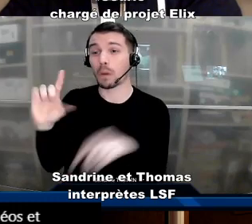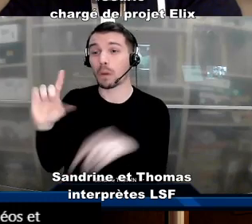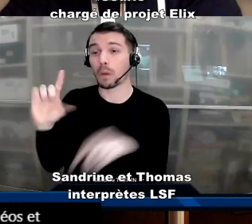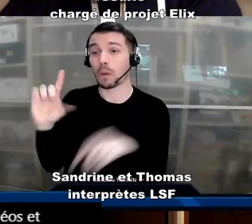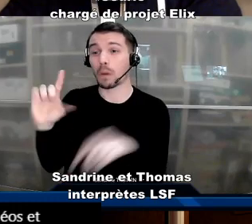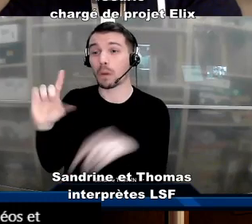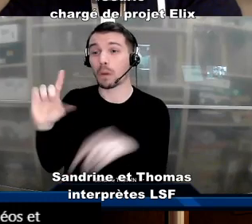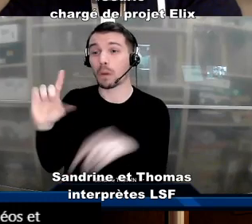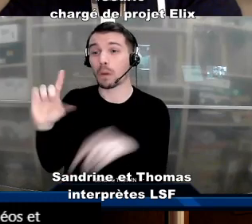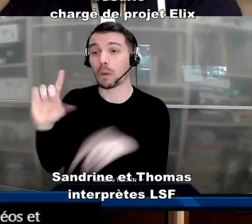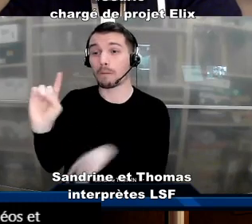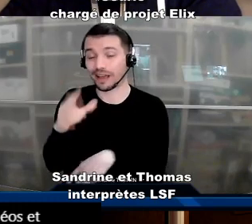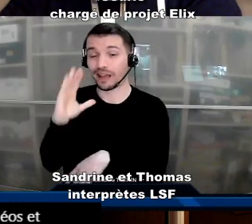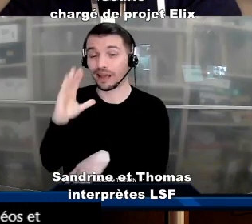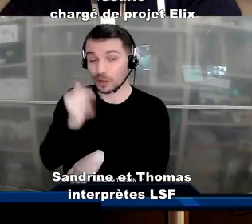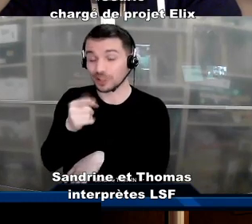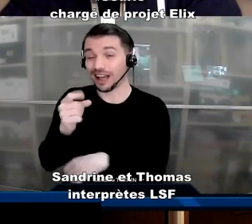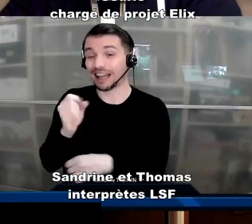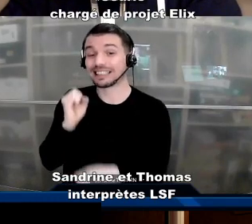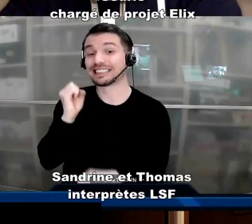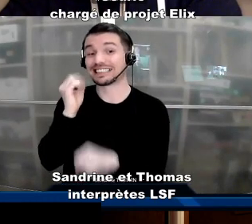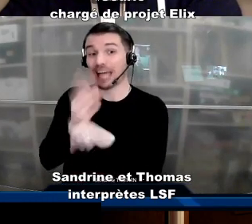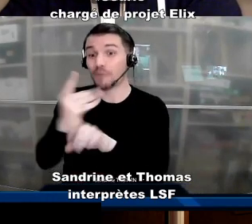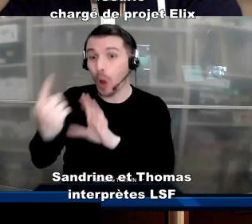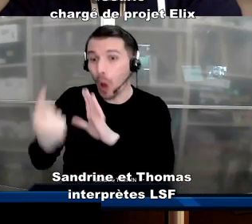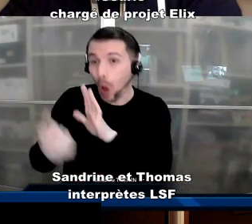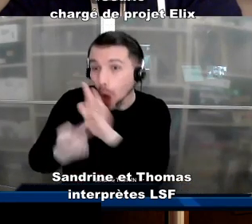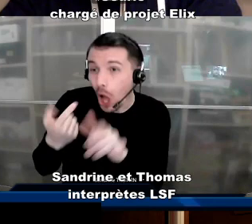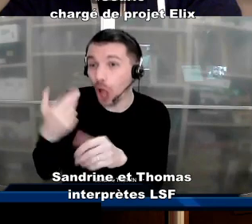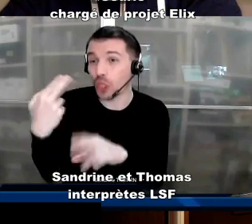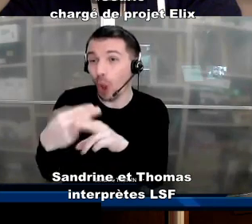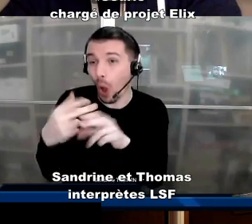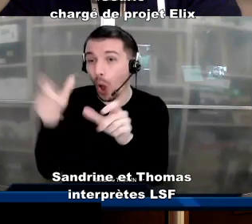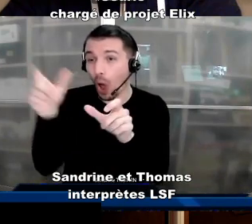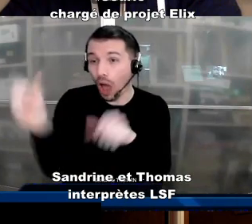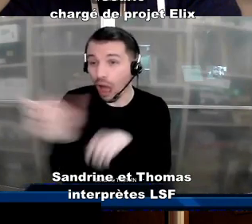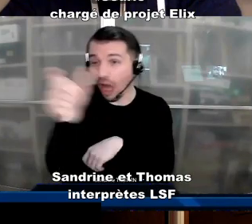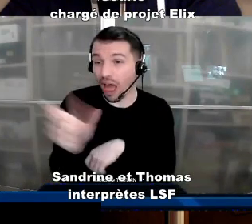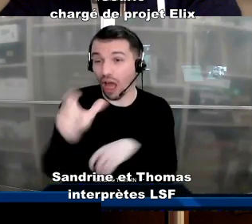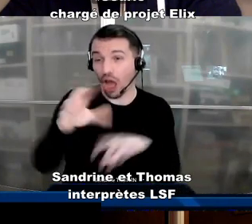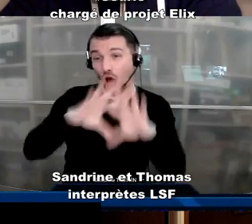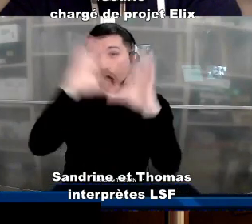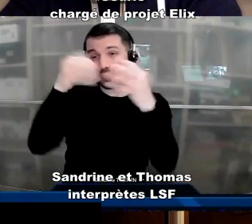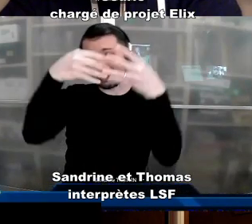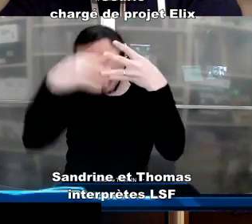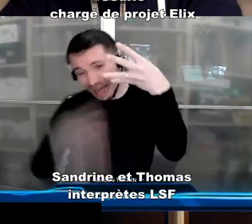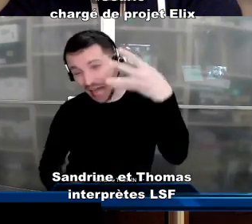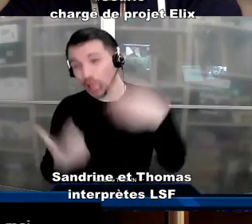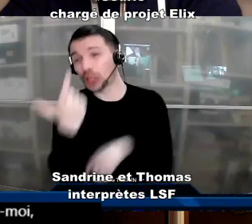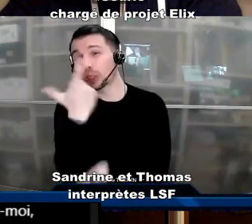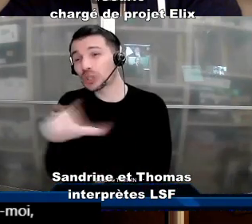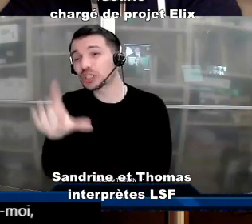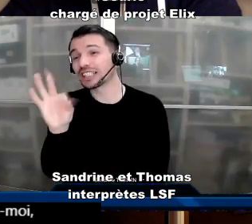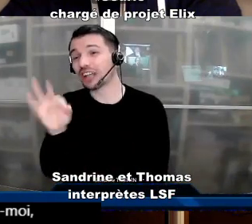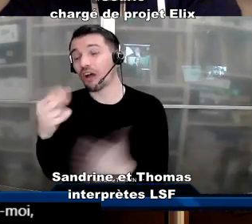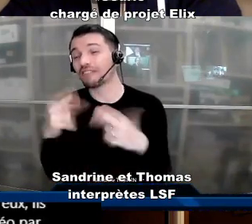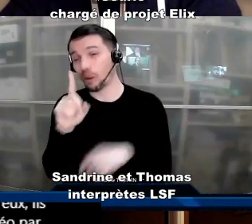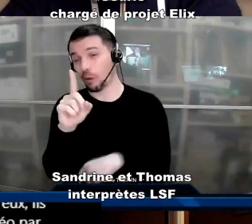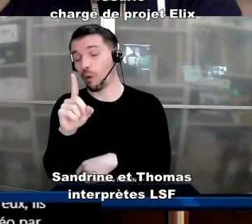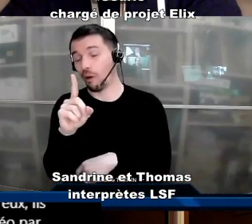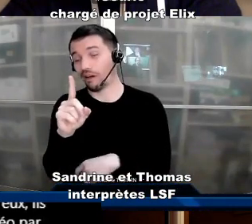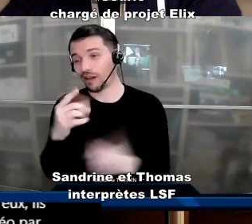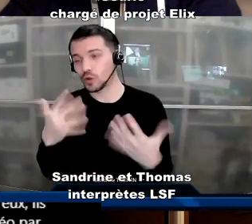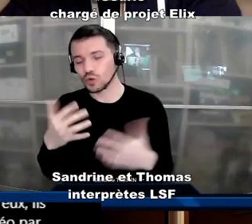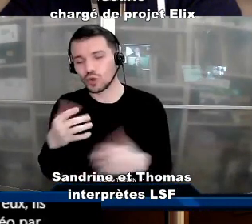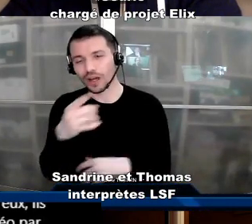quand Seb dit il faut les renommer, c'est on parle de 250 vidéos. Voilà, D'un c'est coup. ça. Ouais. Et